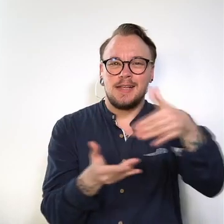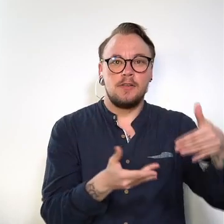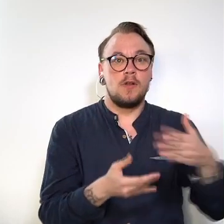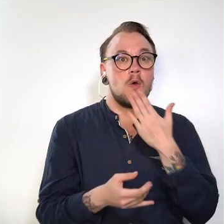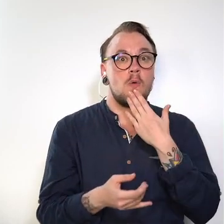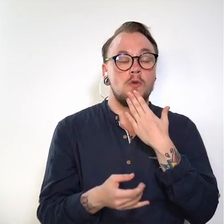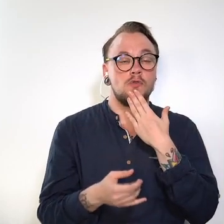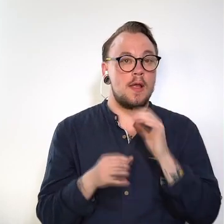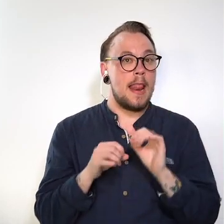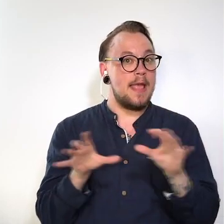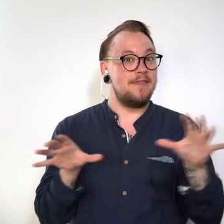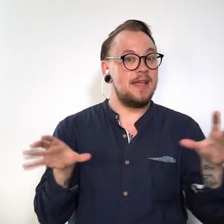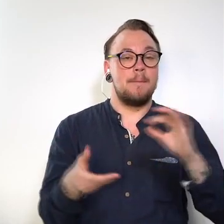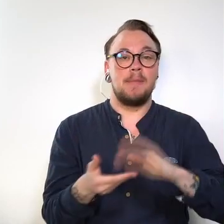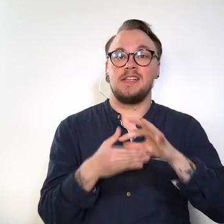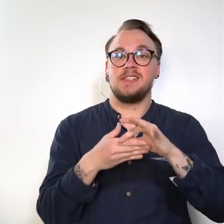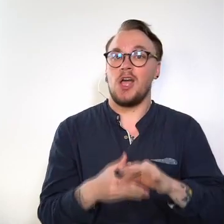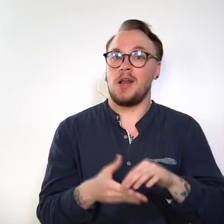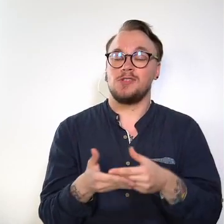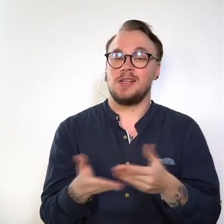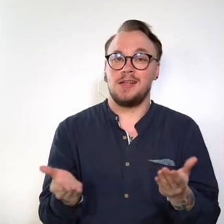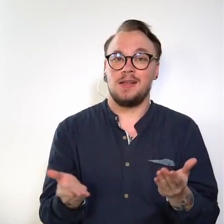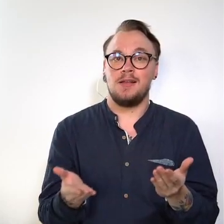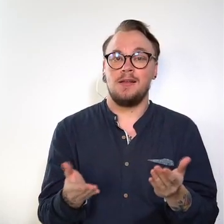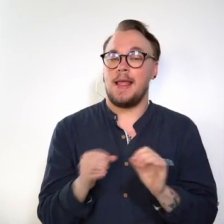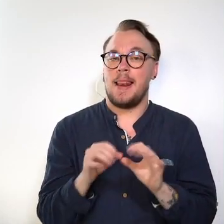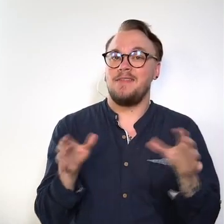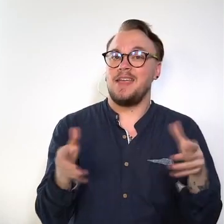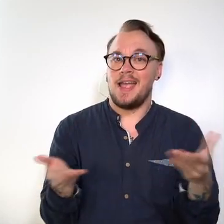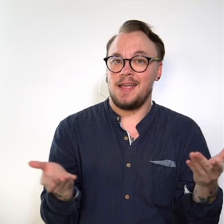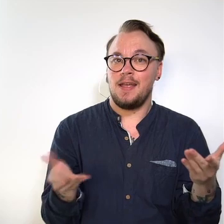leviä, vaikka se sallitaan.